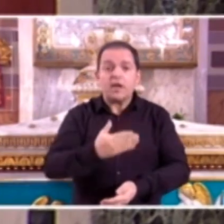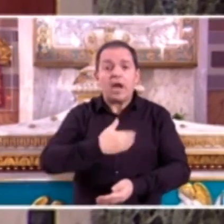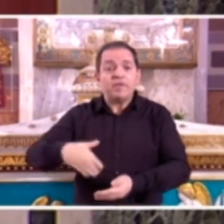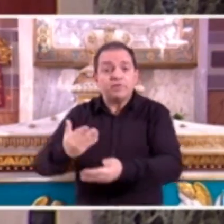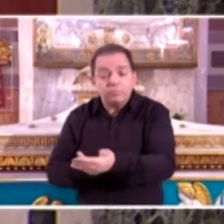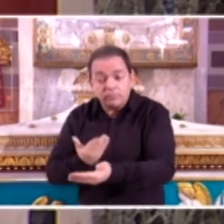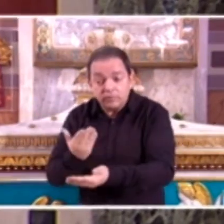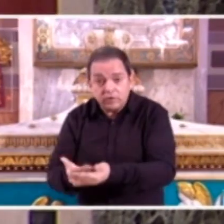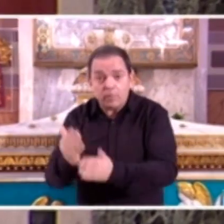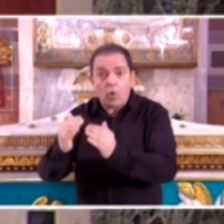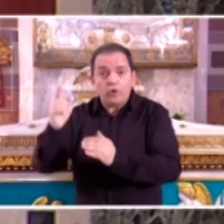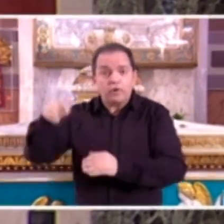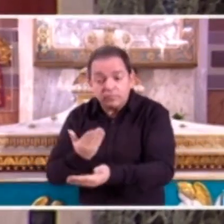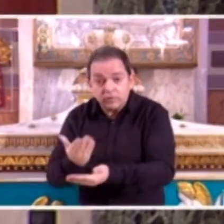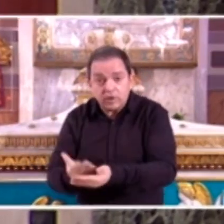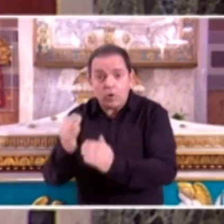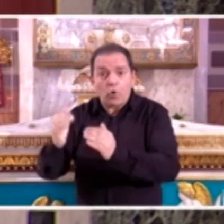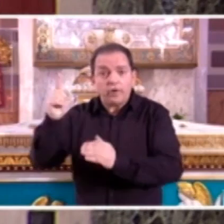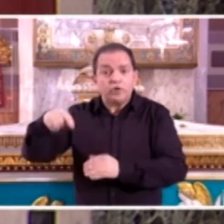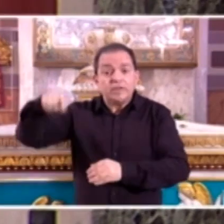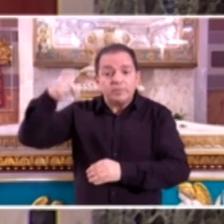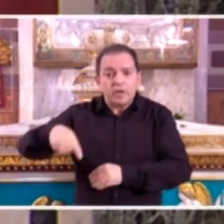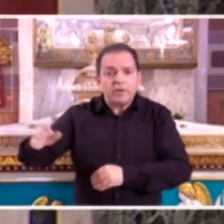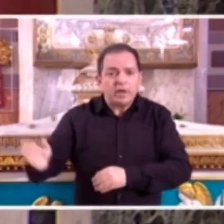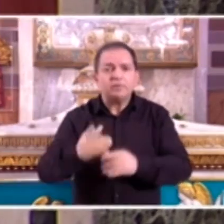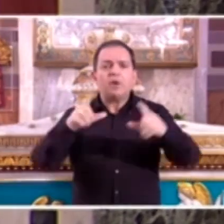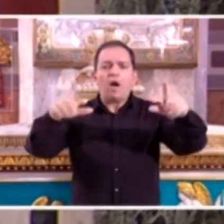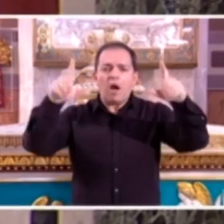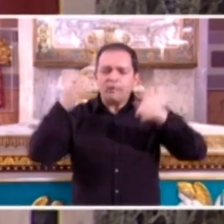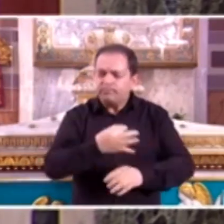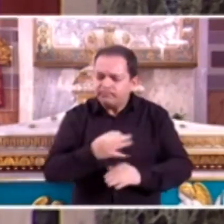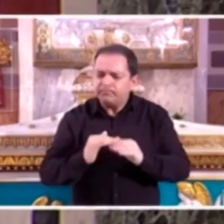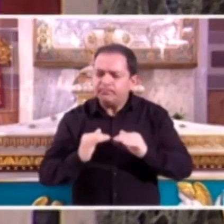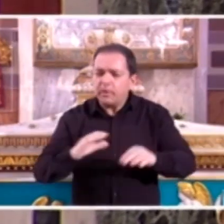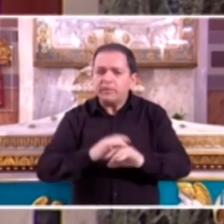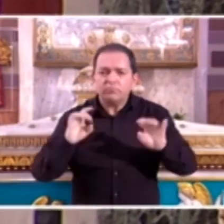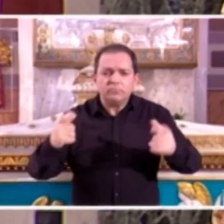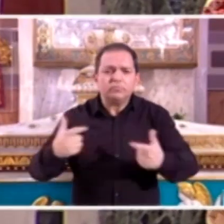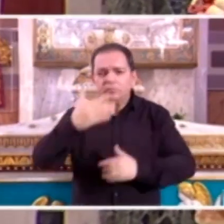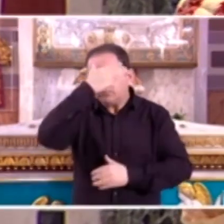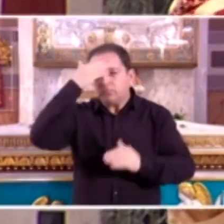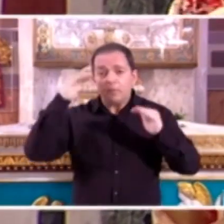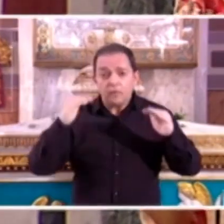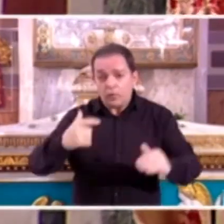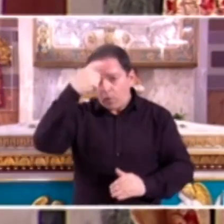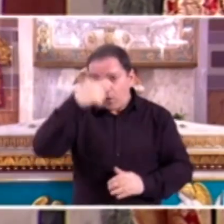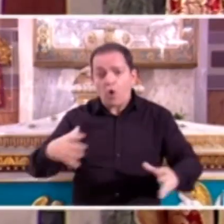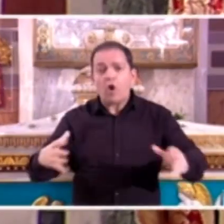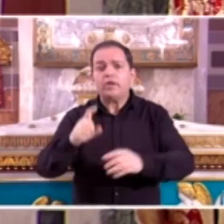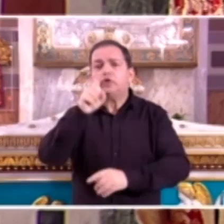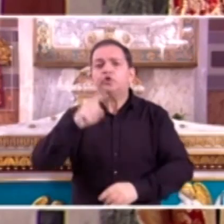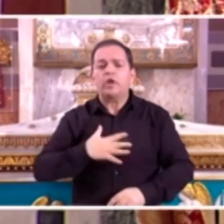ελέησον. Την ημέραν πάσαν τελείαν αγίαν ειρηνικήν και αναμάρτητον ετισάμενη εαυτούς και αλλήλους